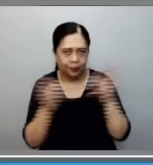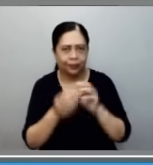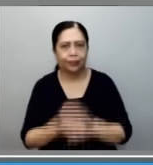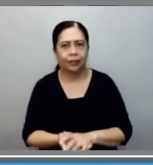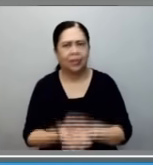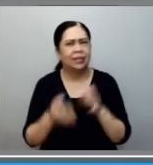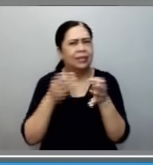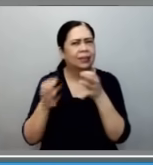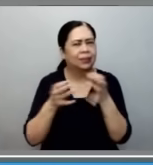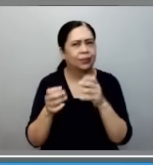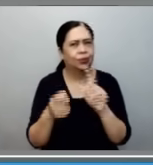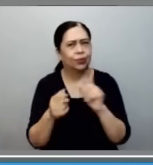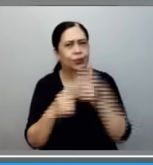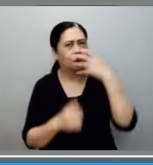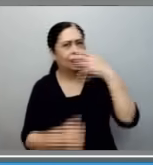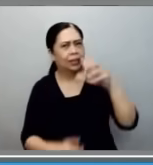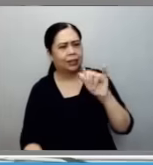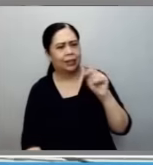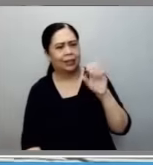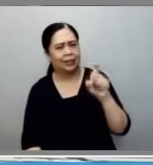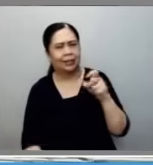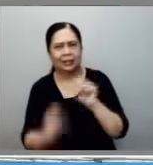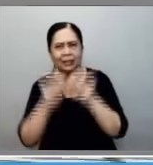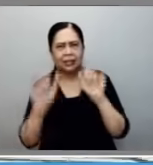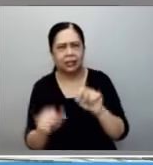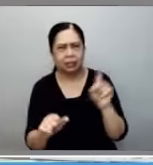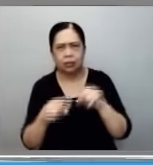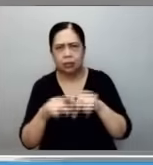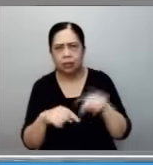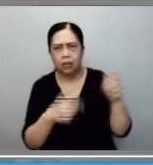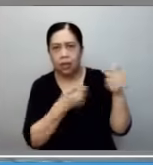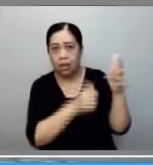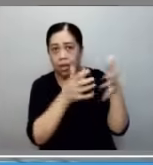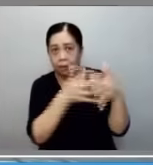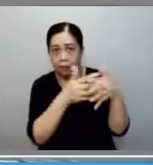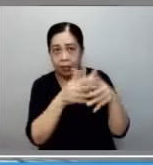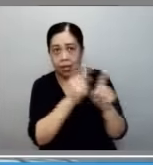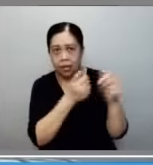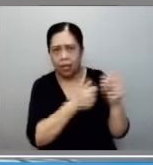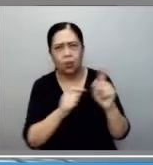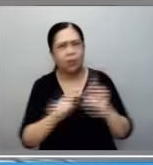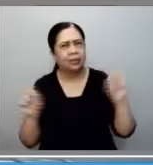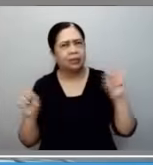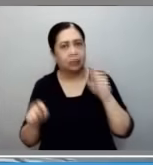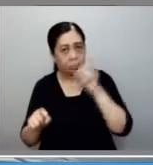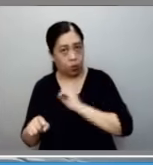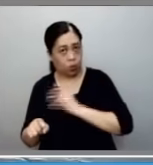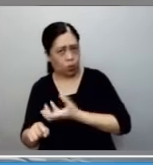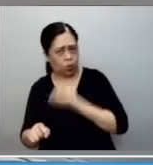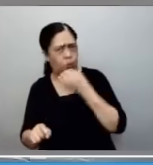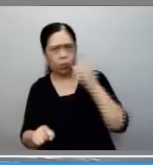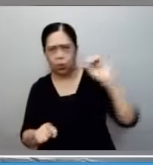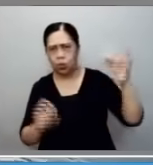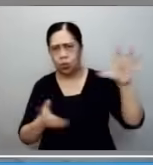lamang po itong heat index system na ginagamit natin ay nakabase sa Amerika, tama po ba? Ano ho bang difference kung dapat may sarili tayong pag-aaral patungkol dito